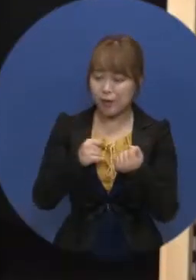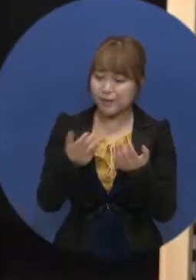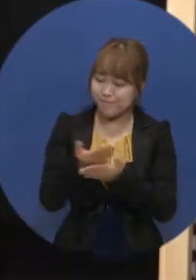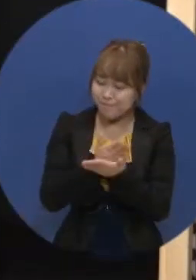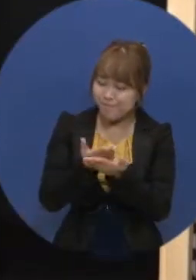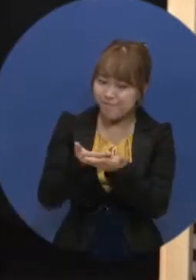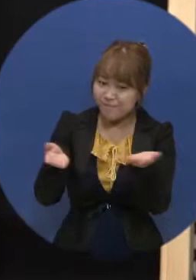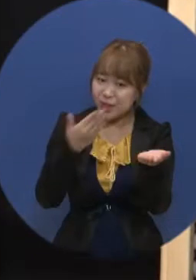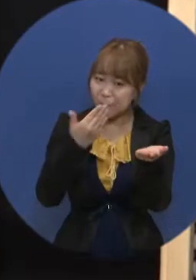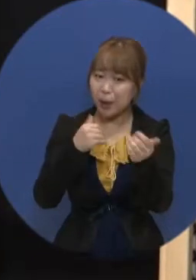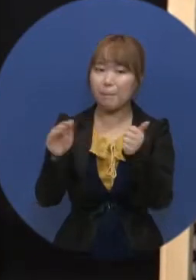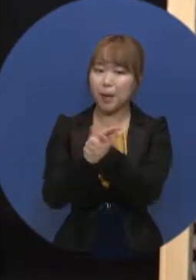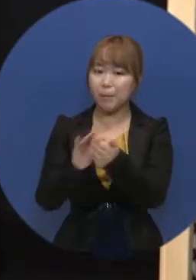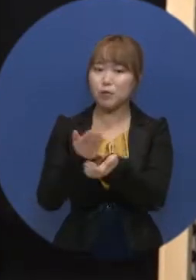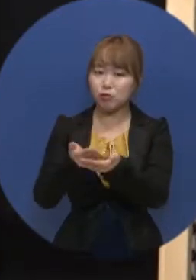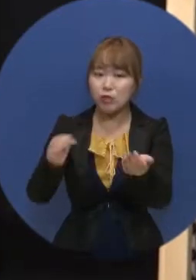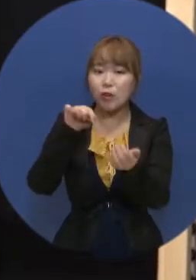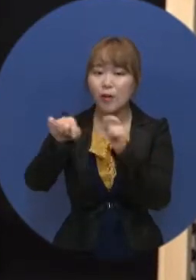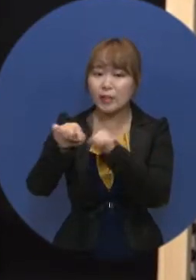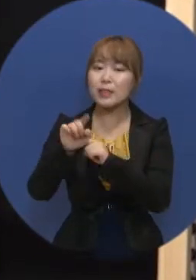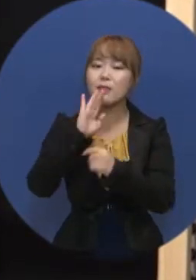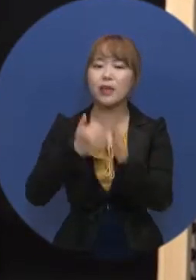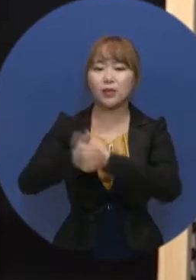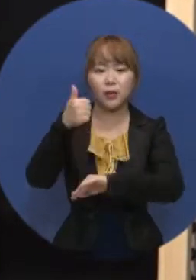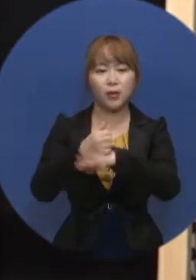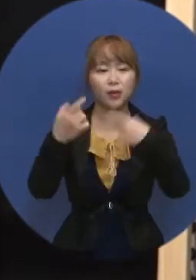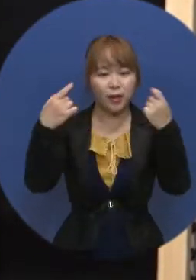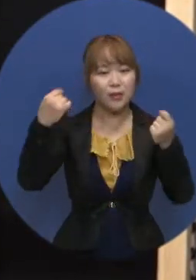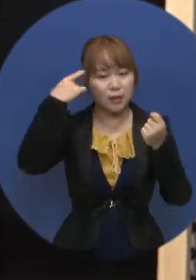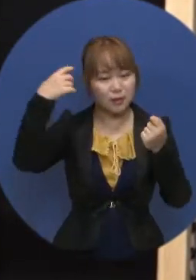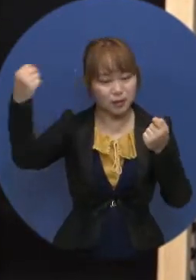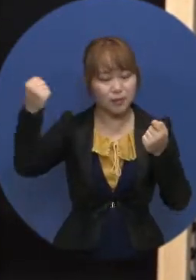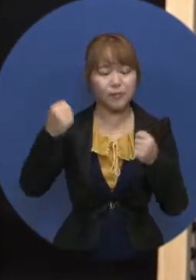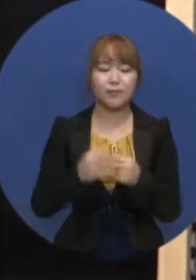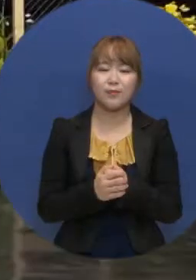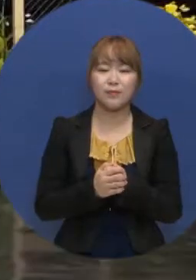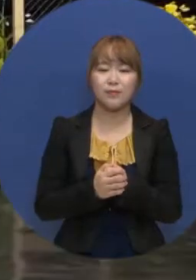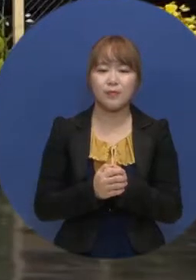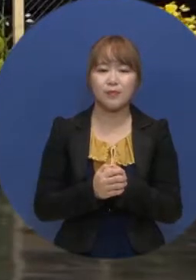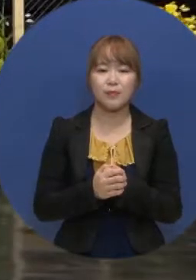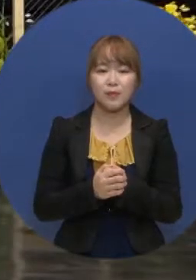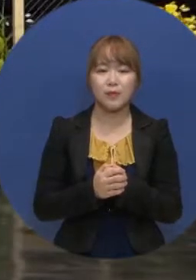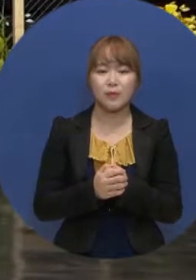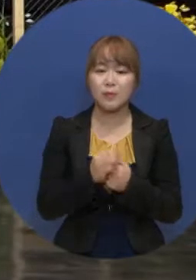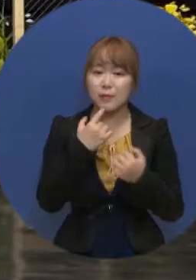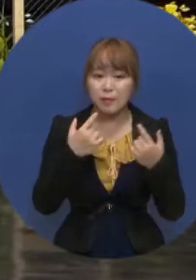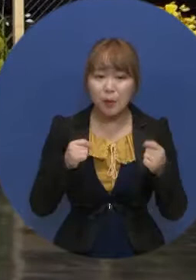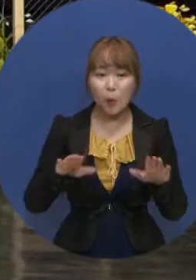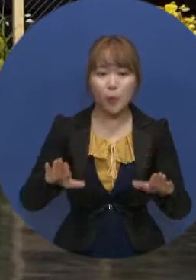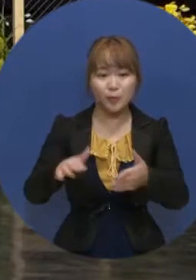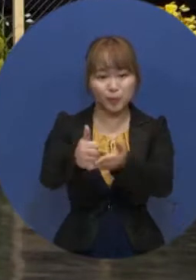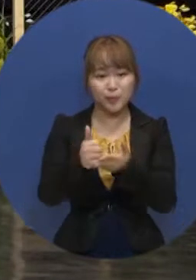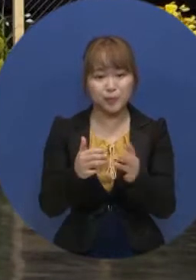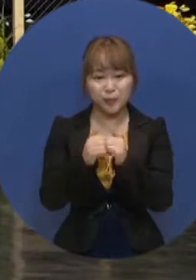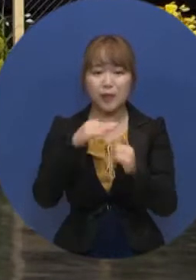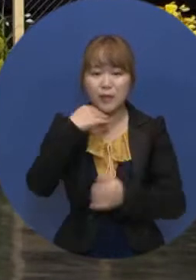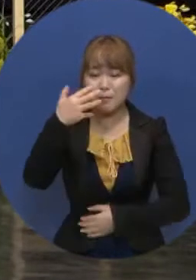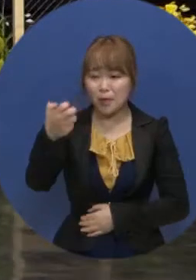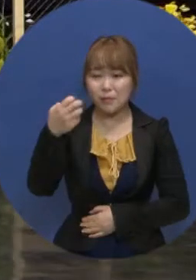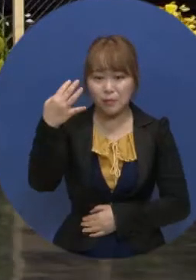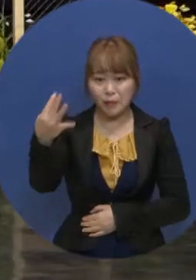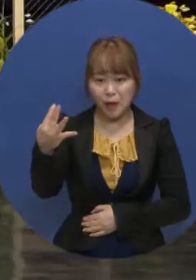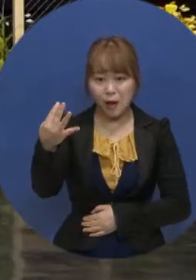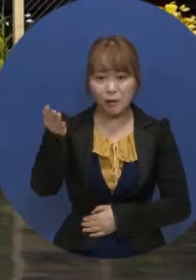있고 베풀 수 있는 것이 진정한 성공이 아닌가라는 생각을 해봤습니다. 네, 오늘 이 시간 모실 분은요,